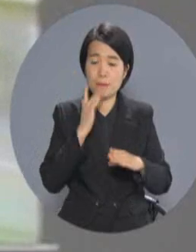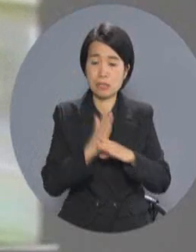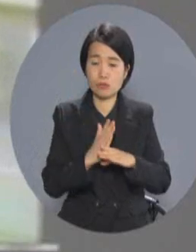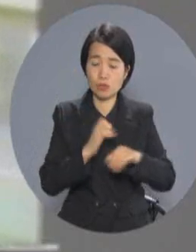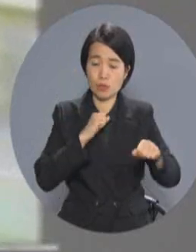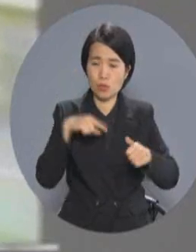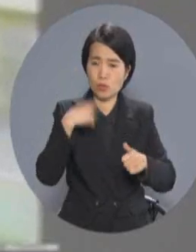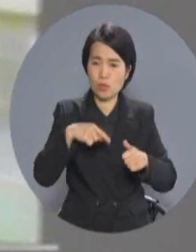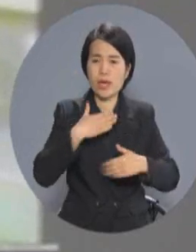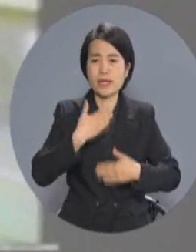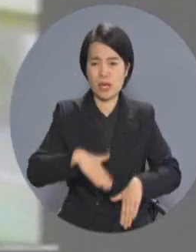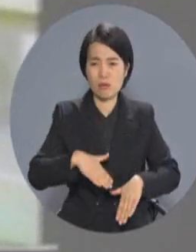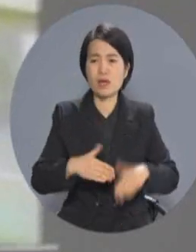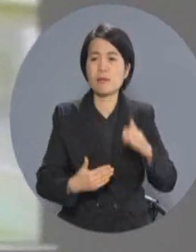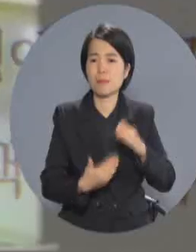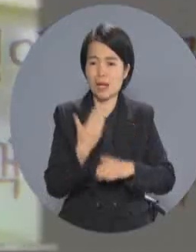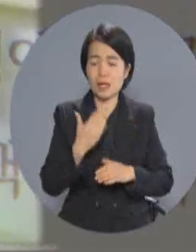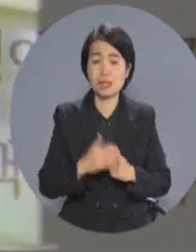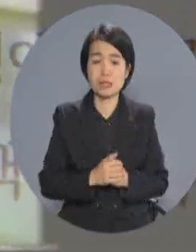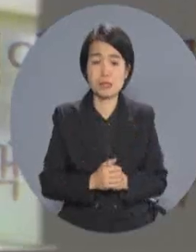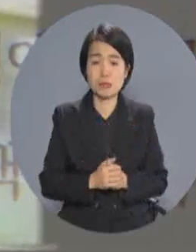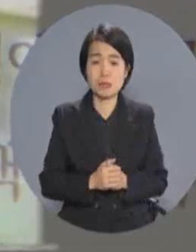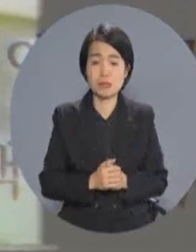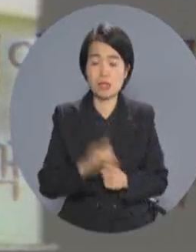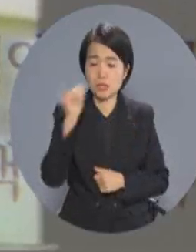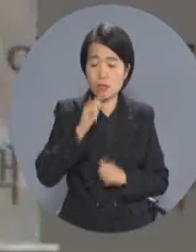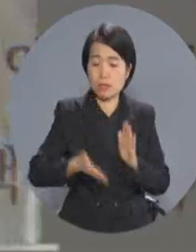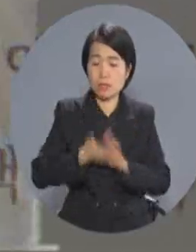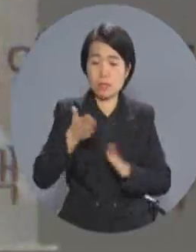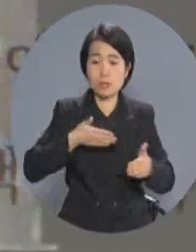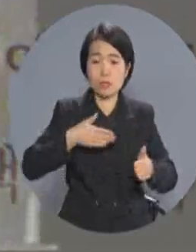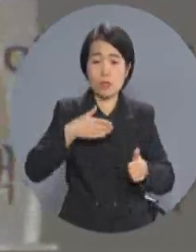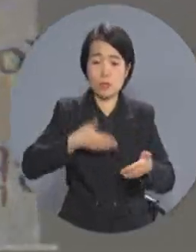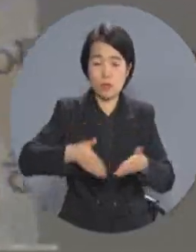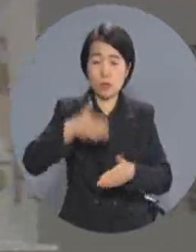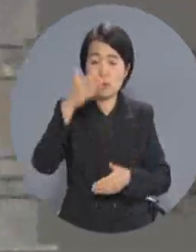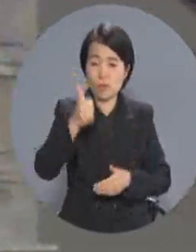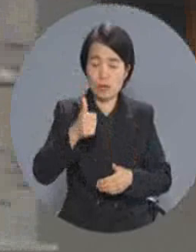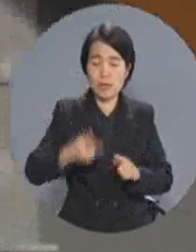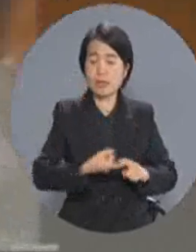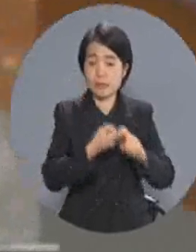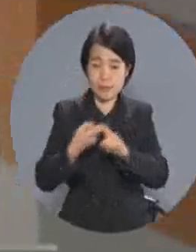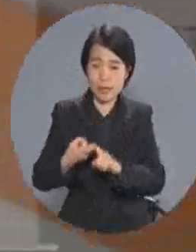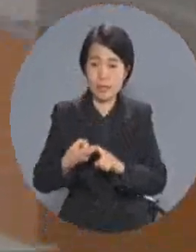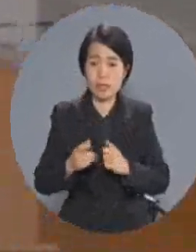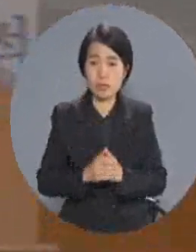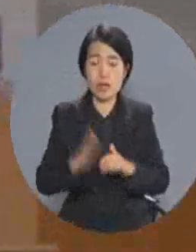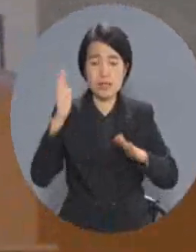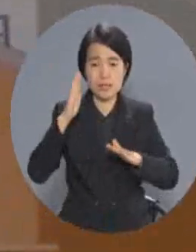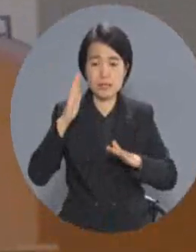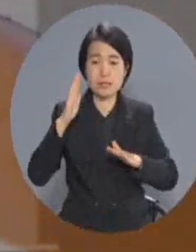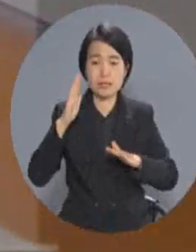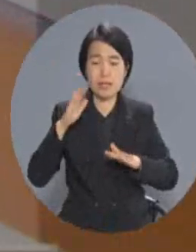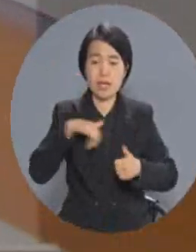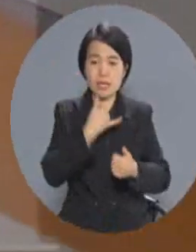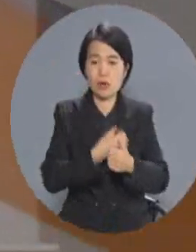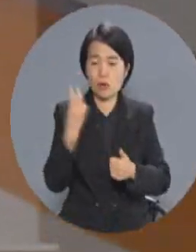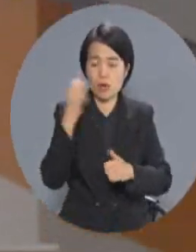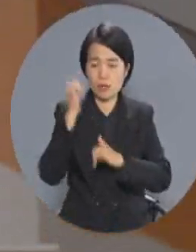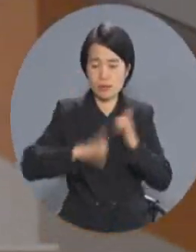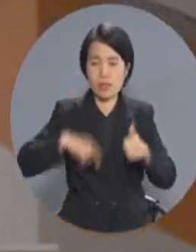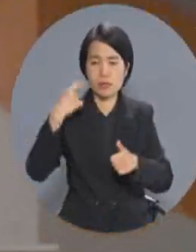운동 교육의 약화를 초래할 것이라면서 전국 시도 교육감과 연대 대처하는 한편 학생들의